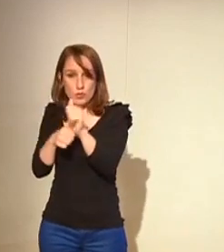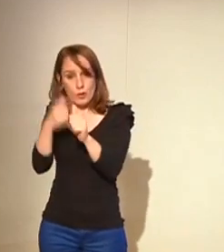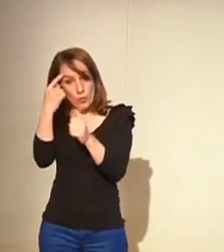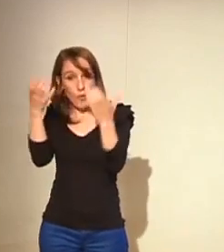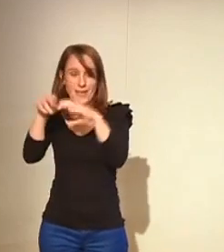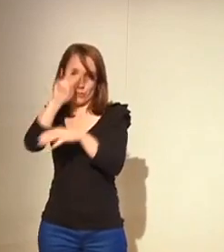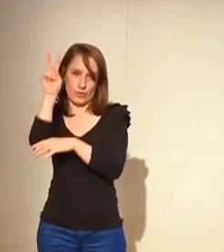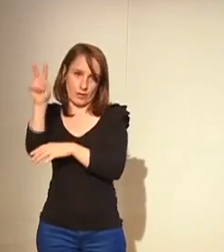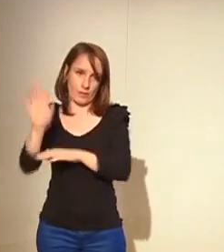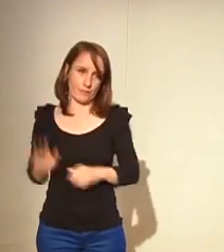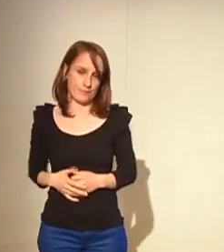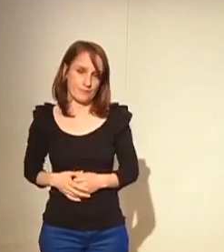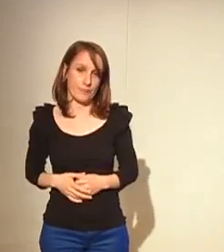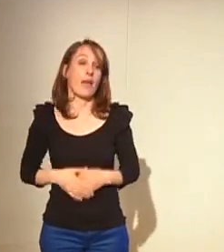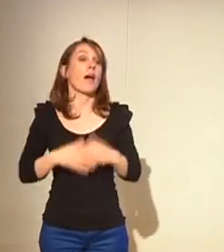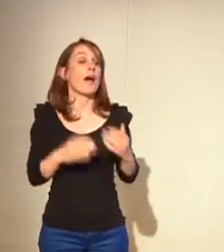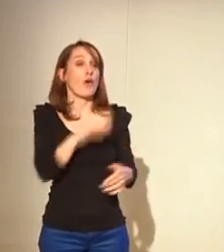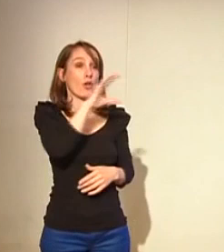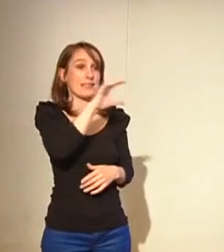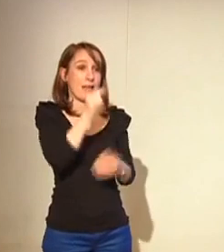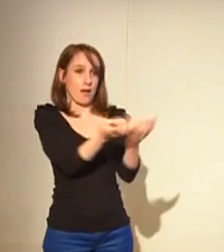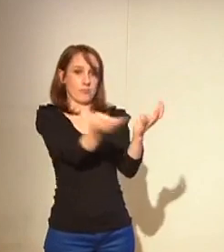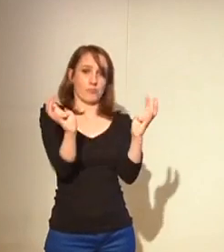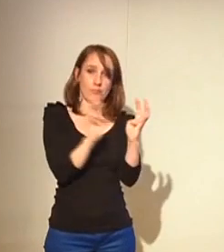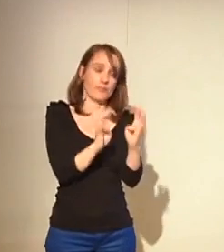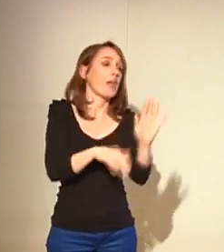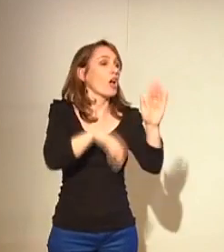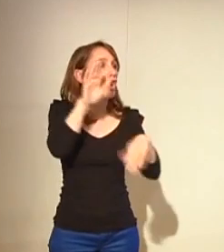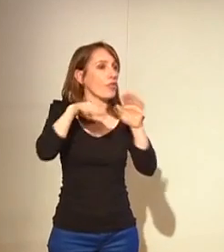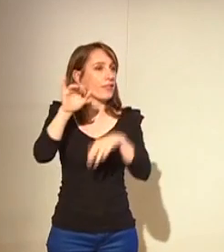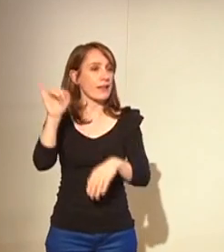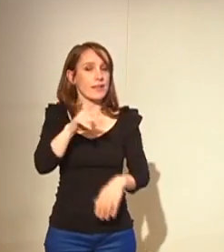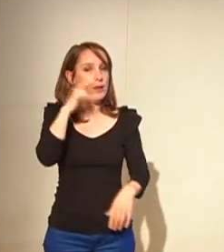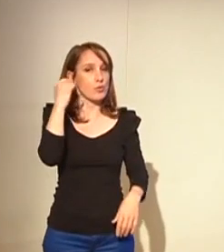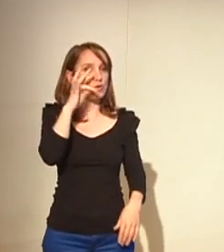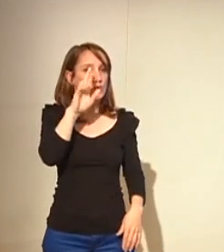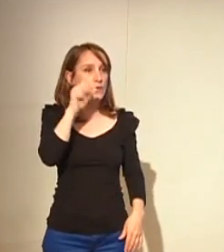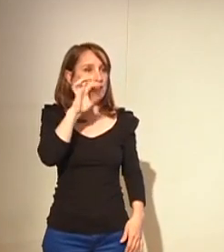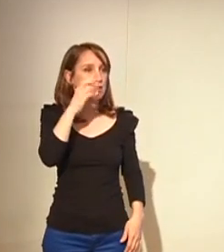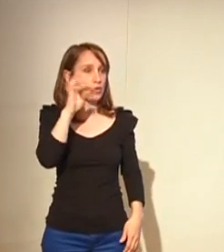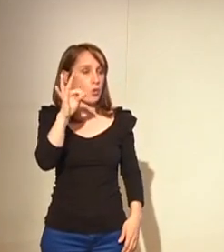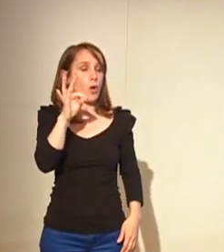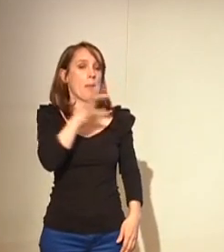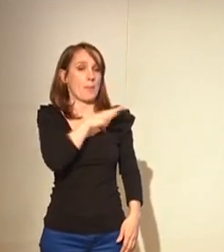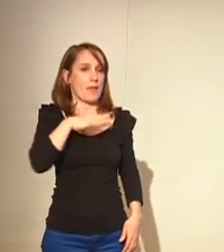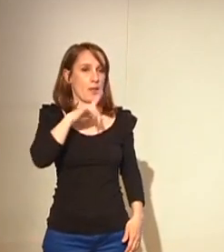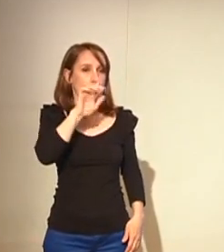générale donc pour le conseil d'administration nous avons comme candidat Monsieur fristau et Madame